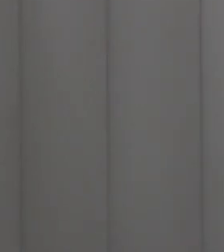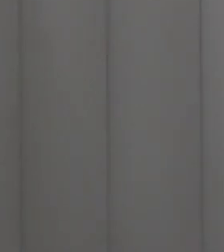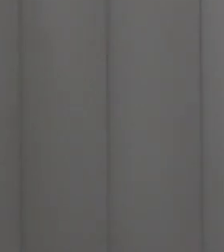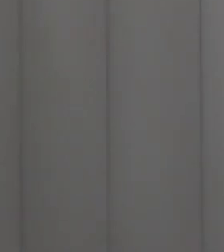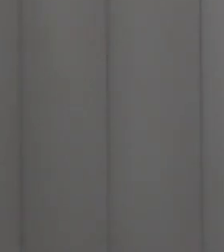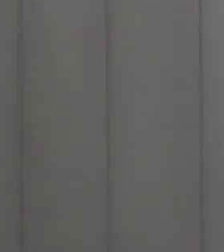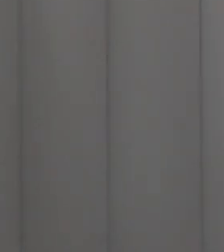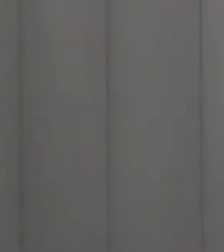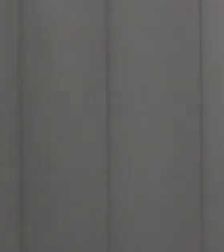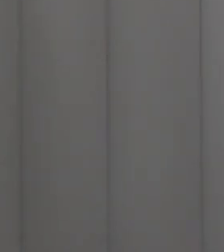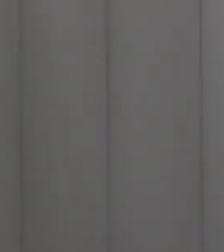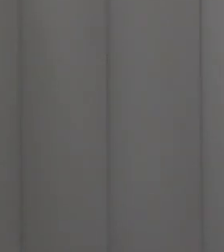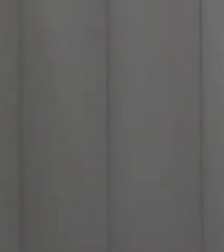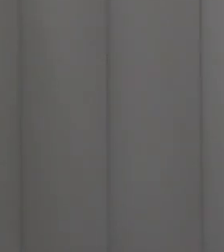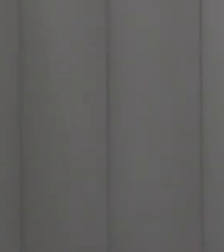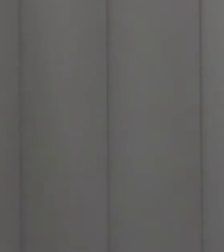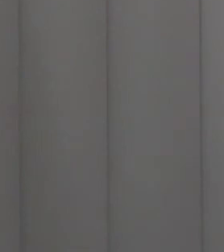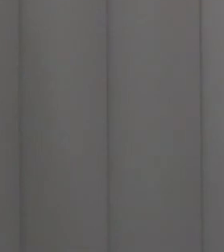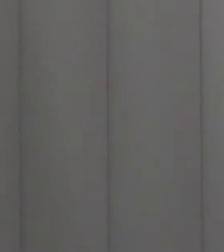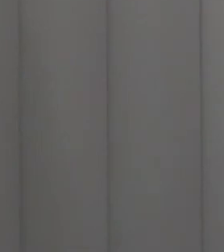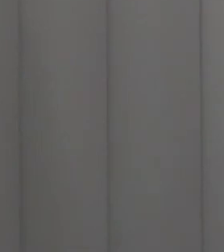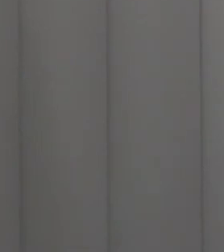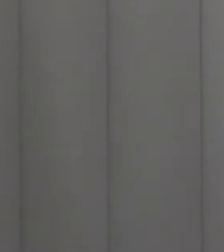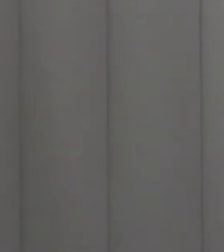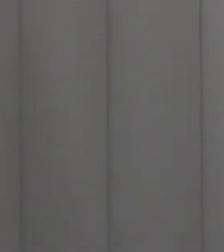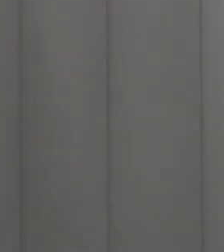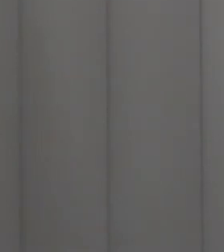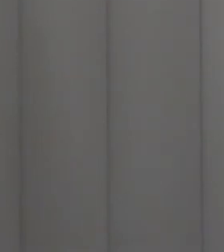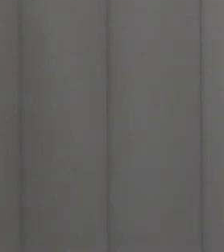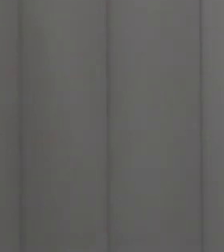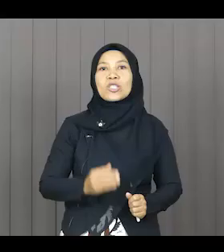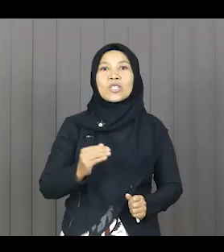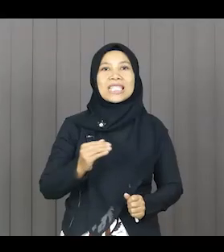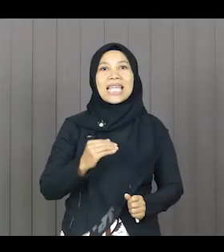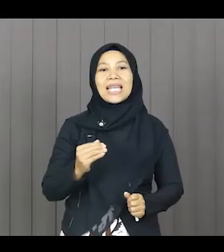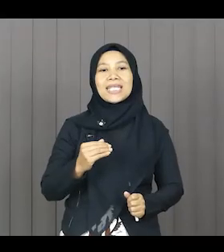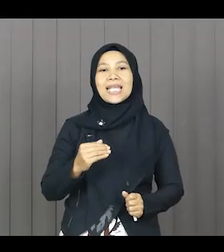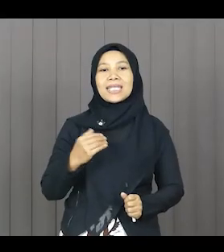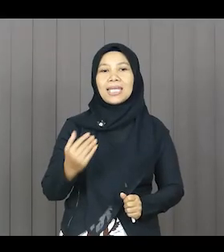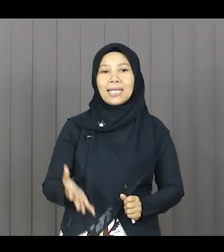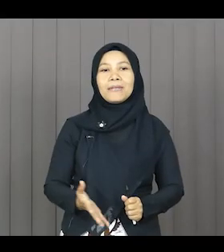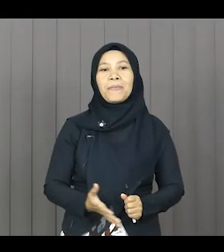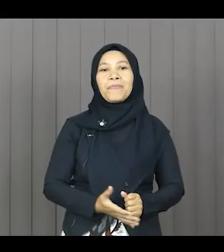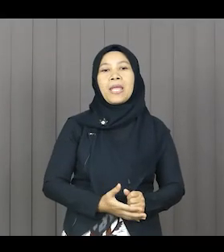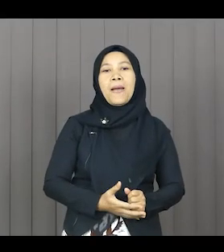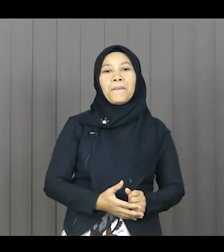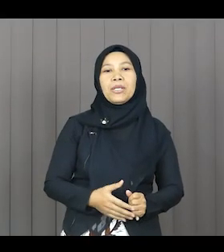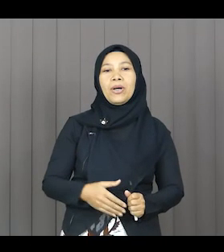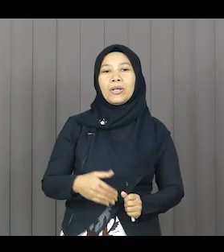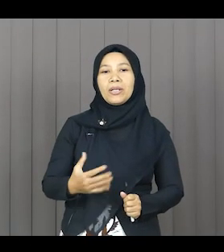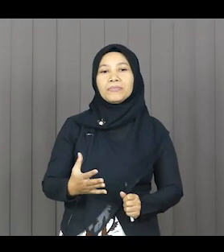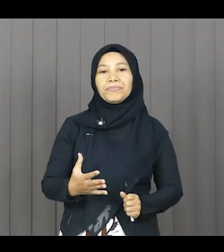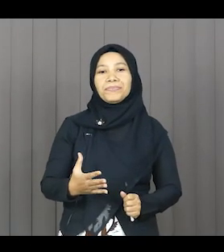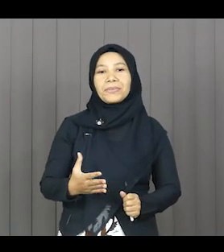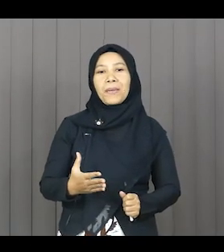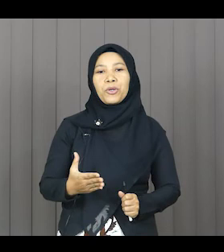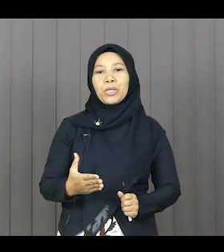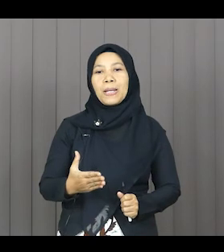jawab swasta. Maka dari itu penting bagi pemerintah untuk sosialisasikan,